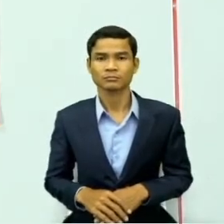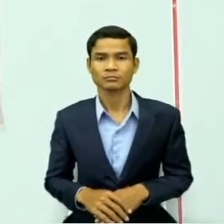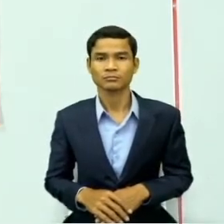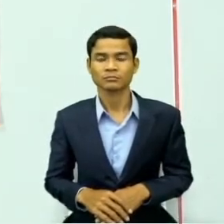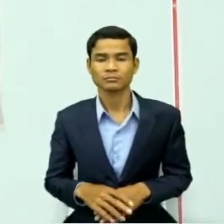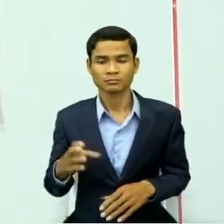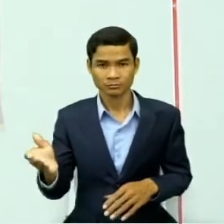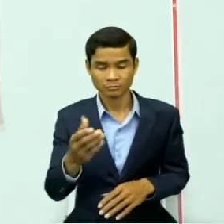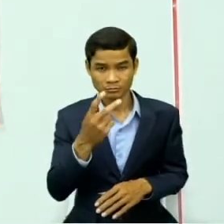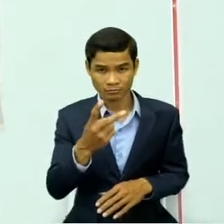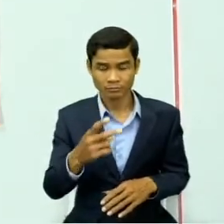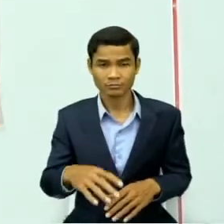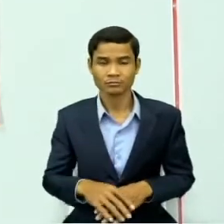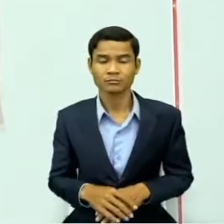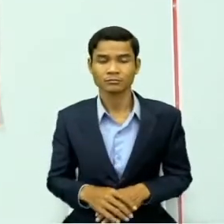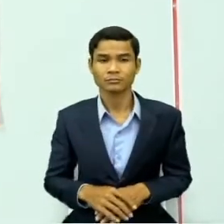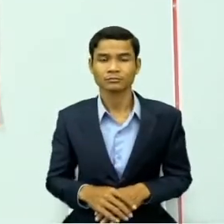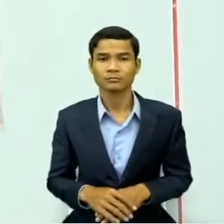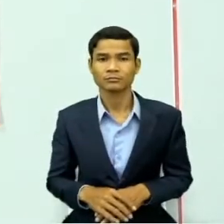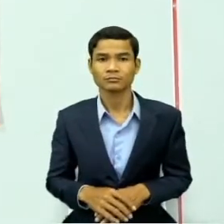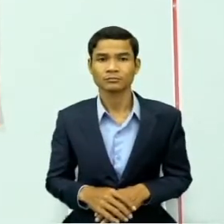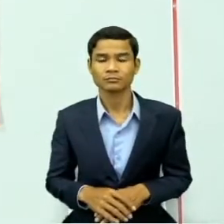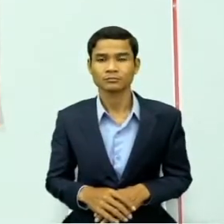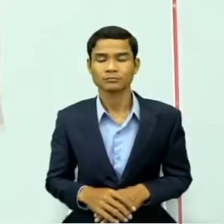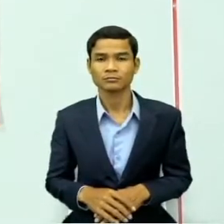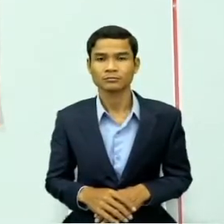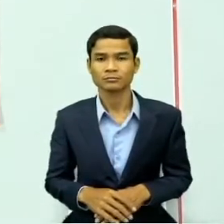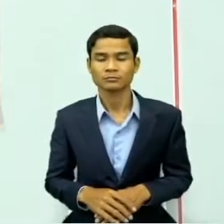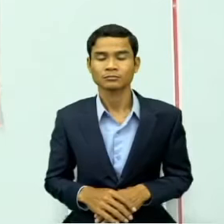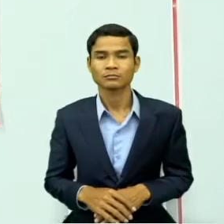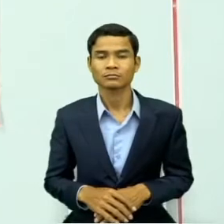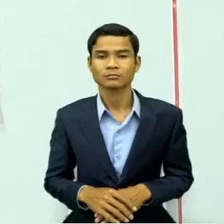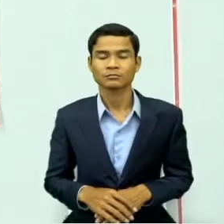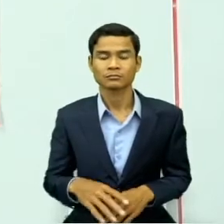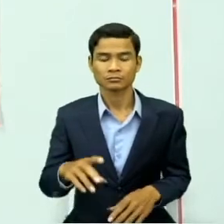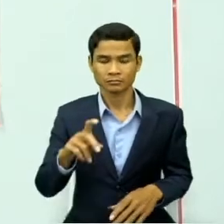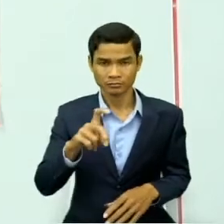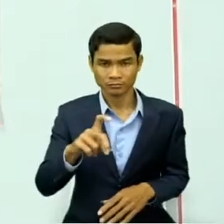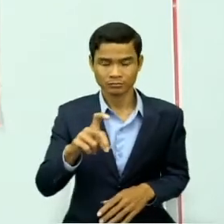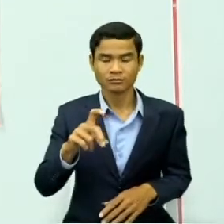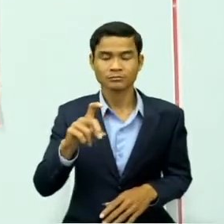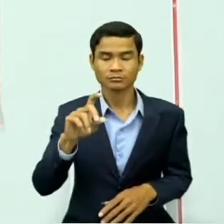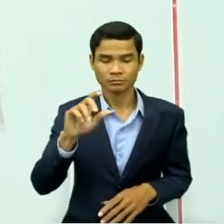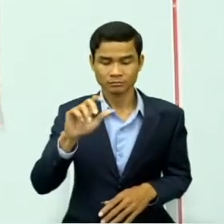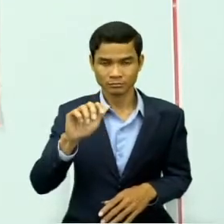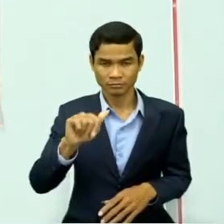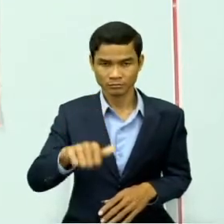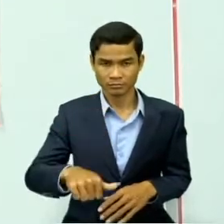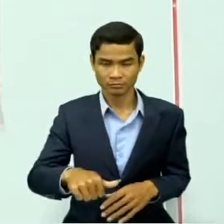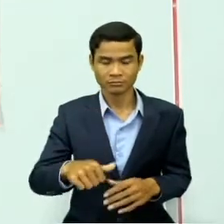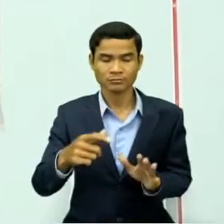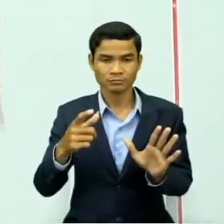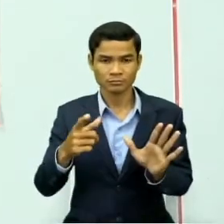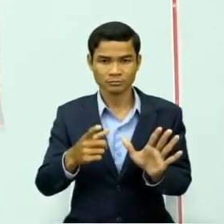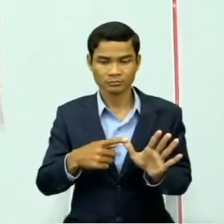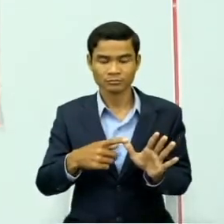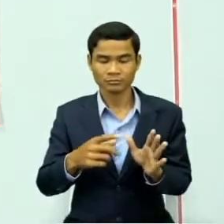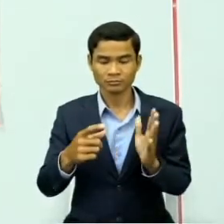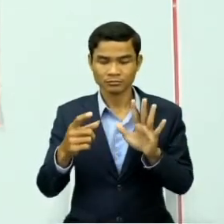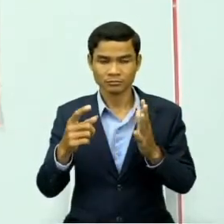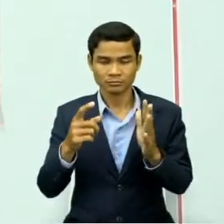Chà, tiên tốn. Nhờ ý nhì. Chà, mà đang